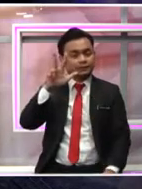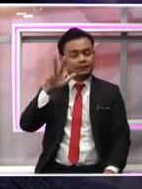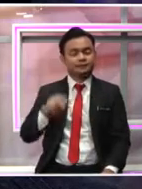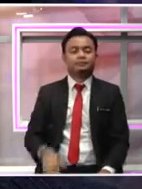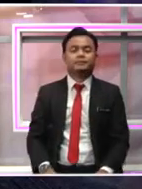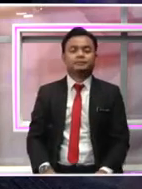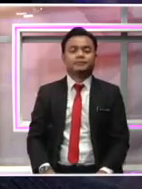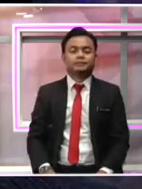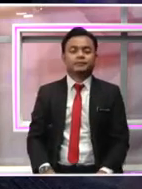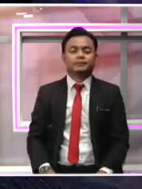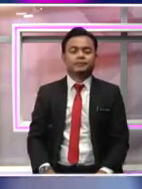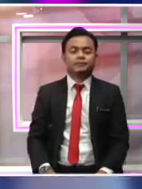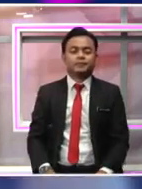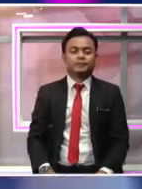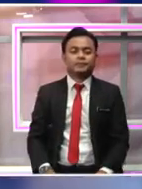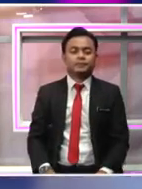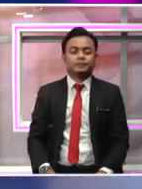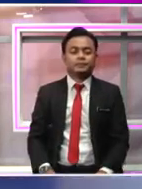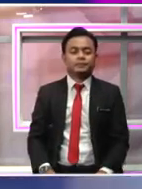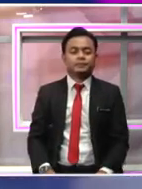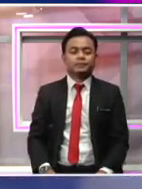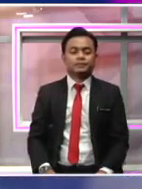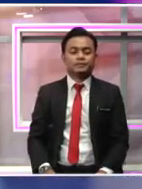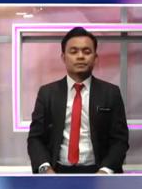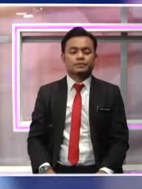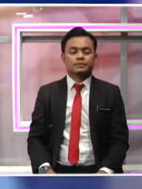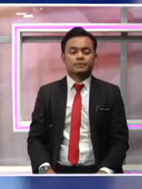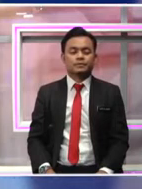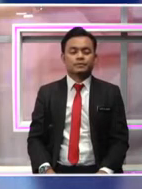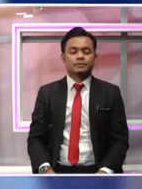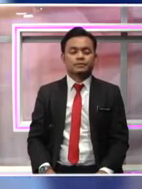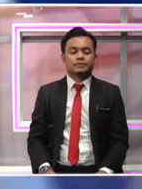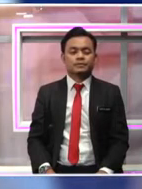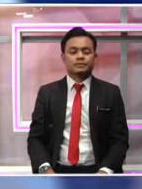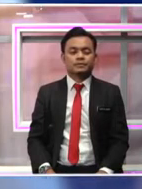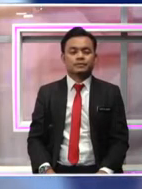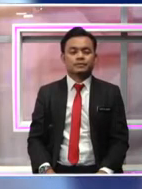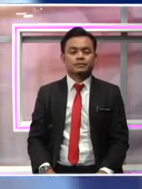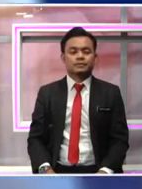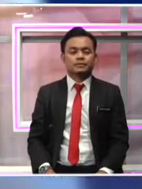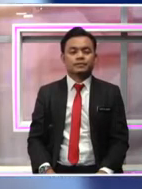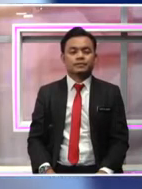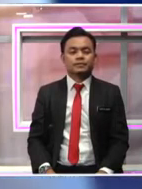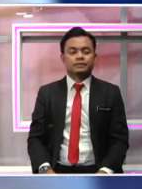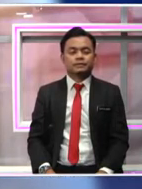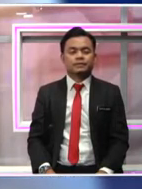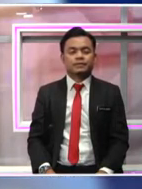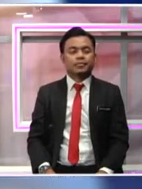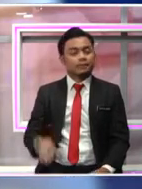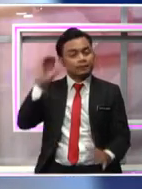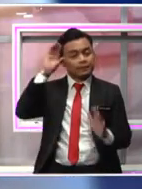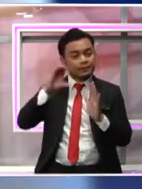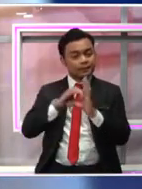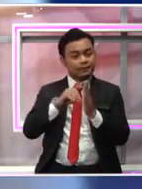nama Annisa agak keliru lah kawan-kawan mu apa agaknya macam